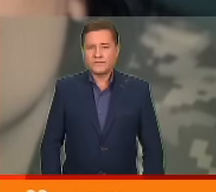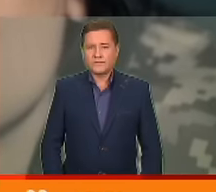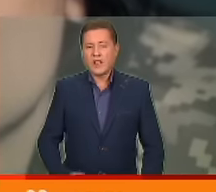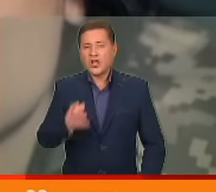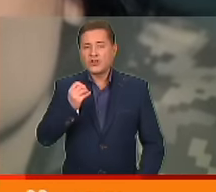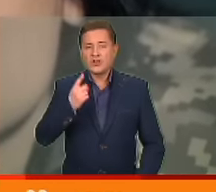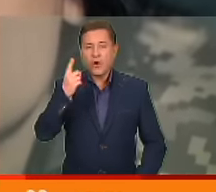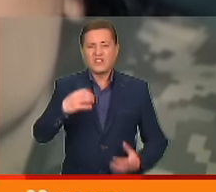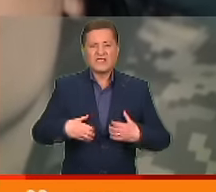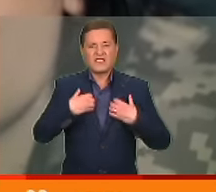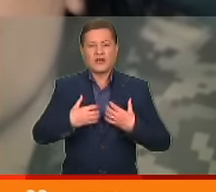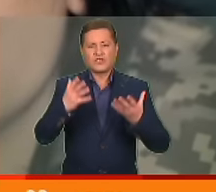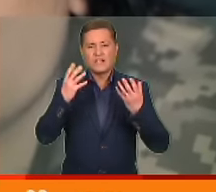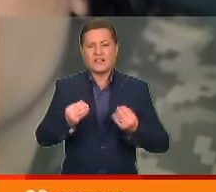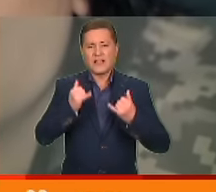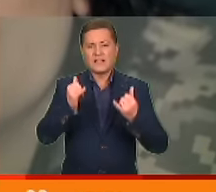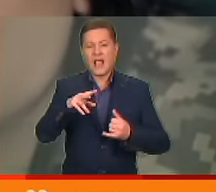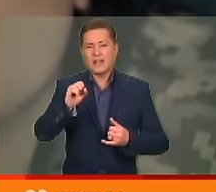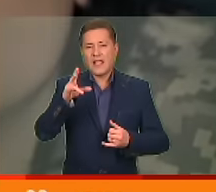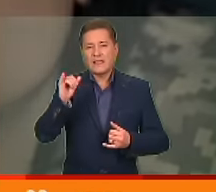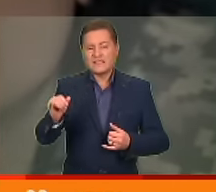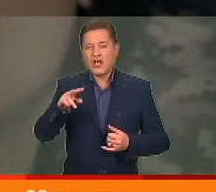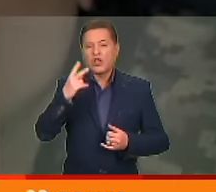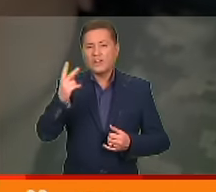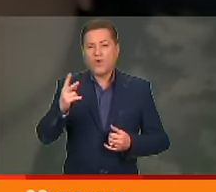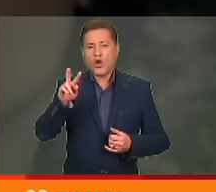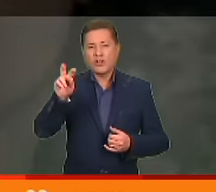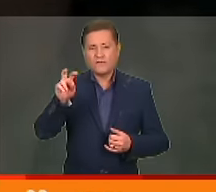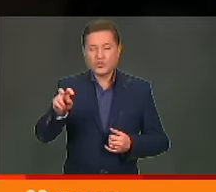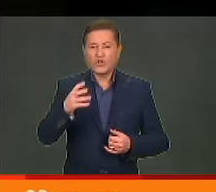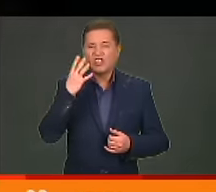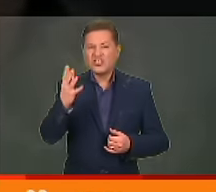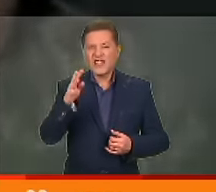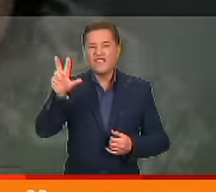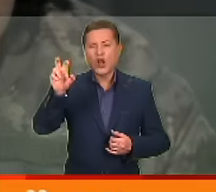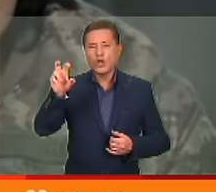Ще один страшний день для Лесі. Двоє двохсотих, четверо трьохсотих.